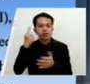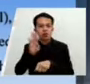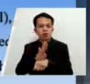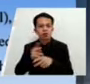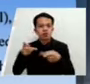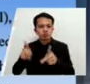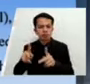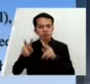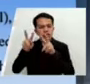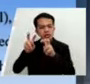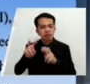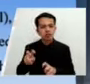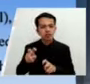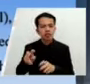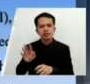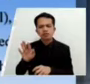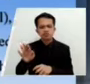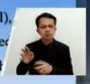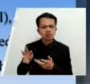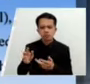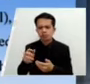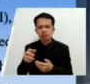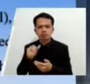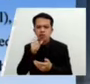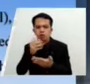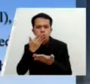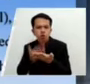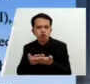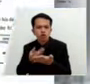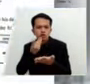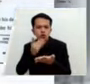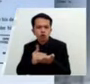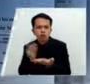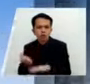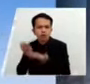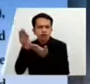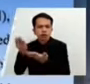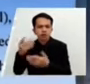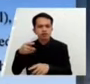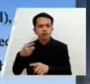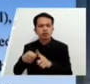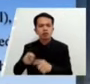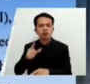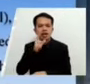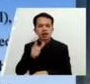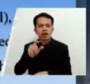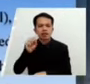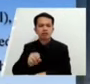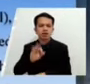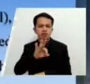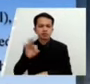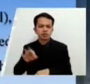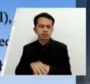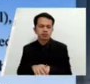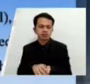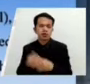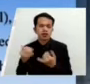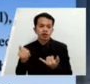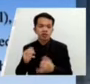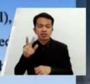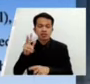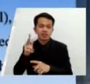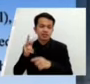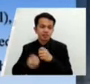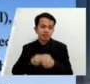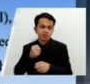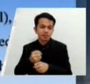imbestigahan ang irregularidad sa mga dokumento ng Lucky South 99. Tatlong magkakasunod na taon umano ay napurbahan ni Capil ang permit ng